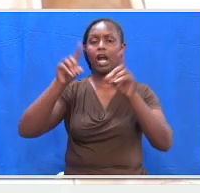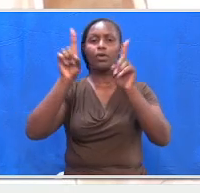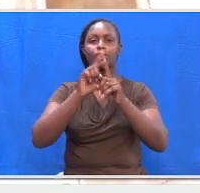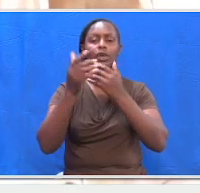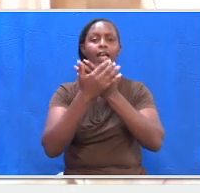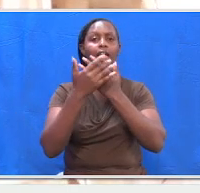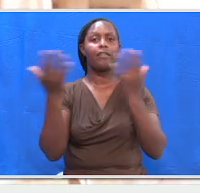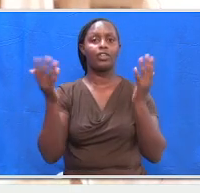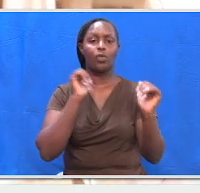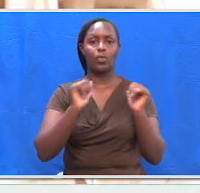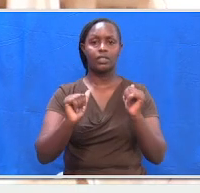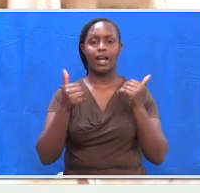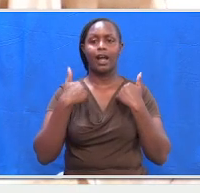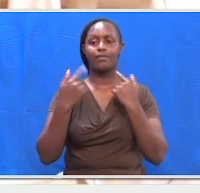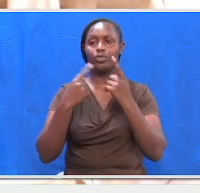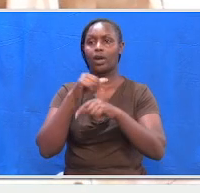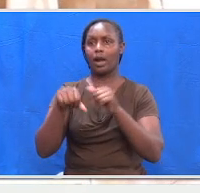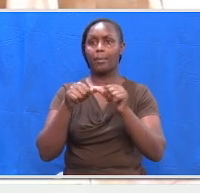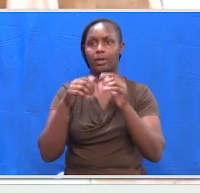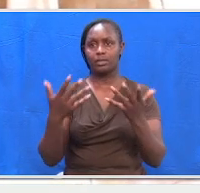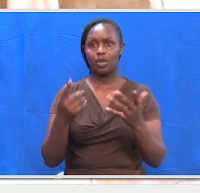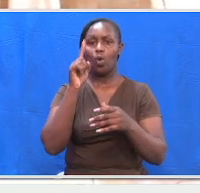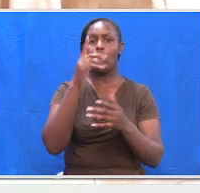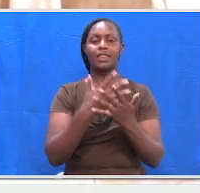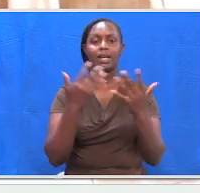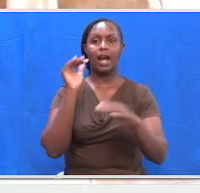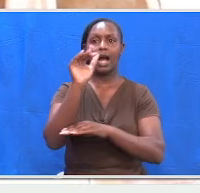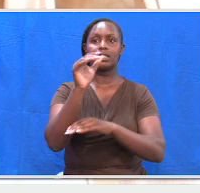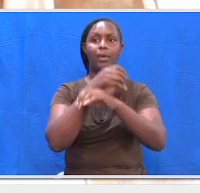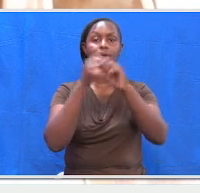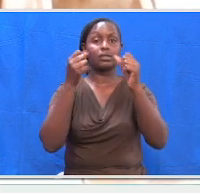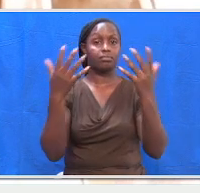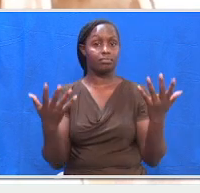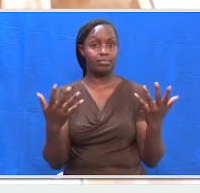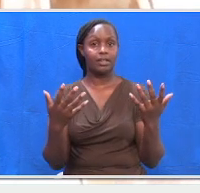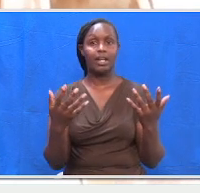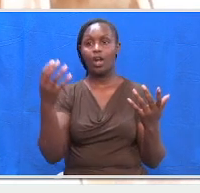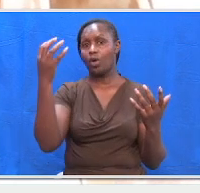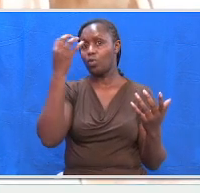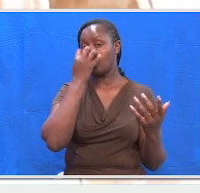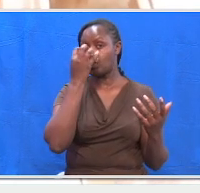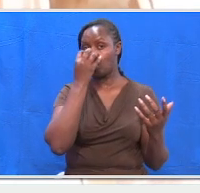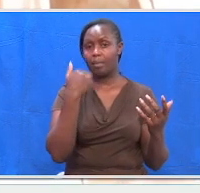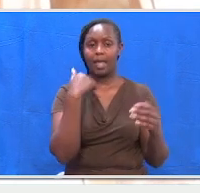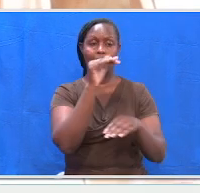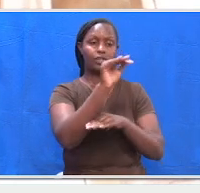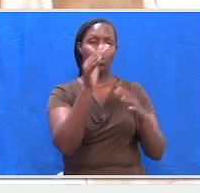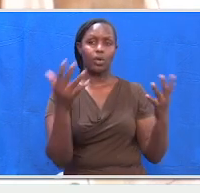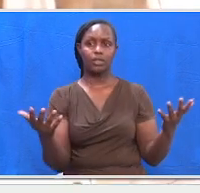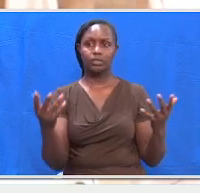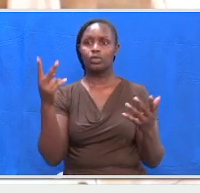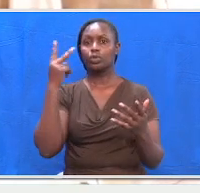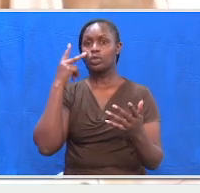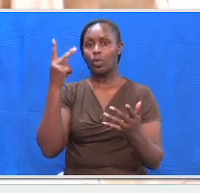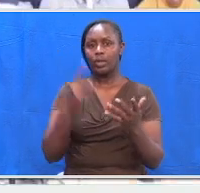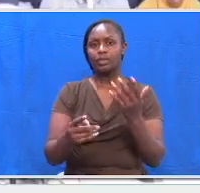So kitu ambacho naweza aje rais wetu wa Kenya Bwana Rais William Ruto ni kuwa zingatia maslahi ya watu wa